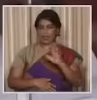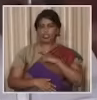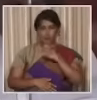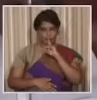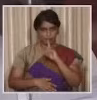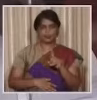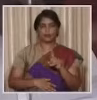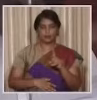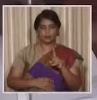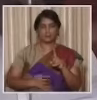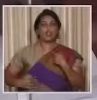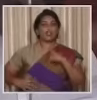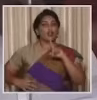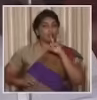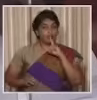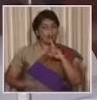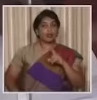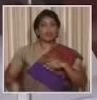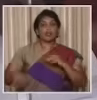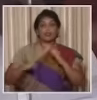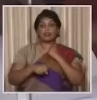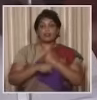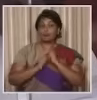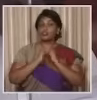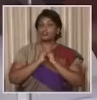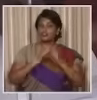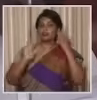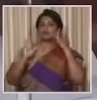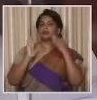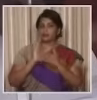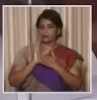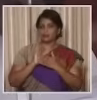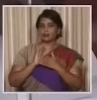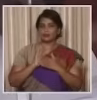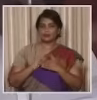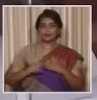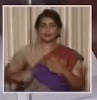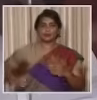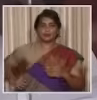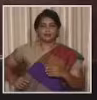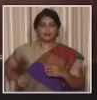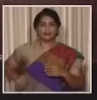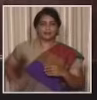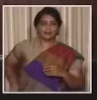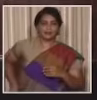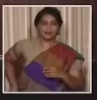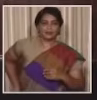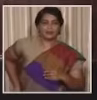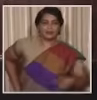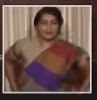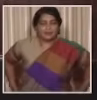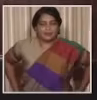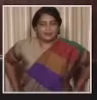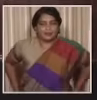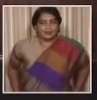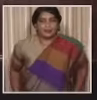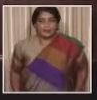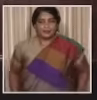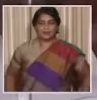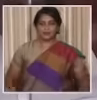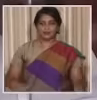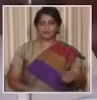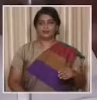මම කතාව පටන් ගත්තේ. මම කිව්වේ මේ රාජ්‍ය සේවකයාට වෙච්ච අසාධාරණ. දැන් ආයි නම කිව්වා ඔබතුමා. එතකොට මම ඔබතුමාට කියන්න